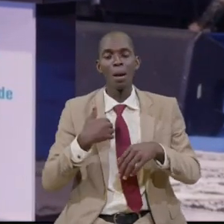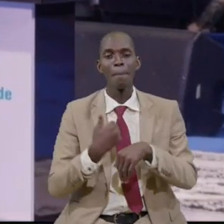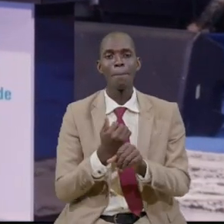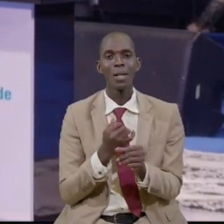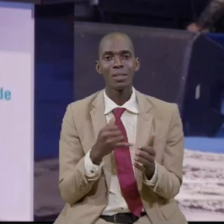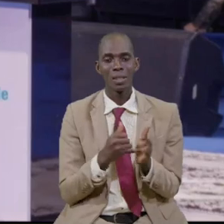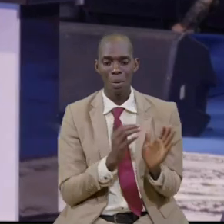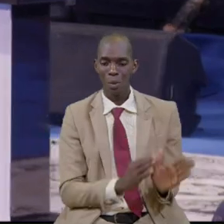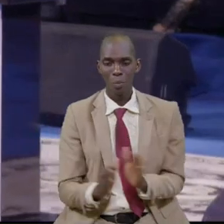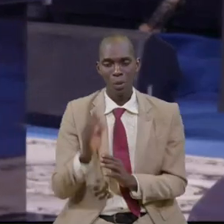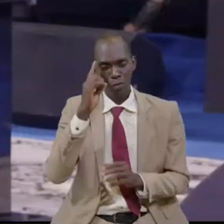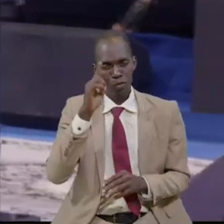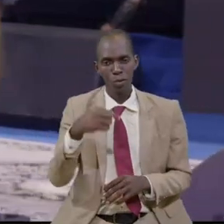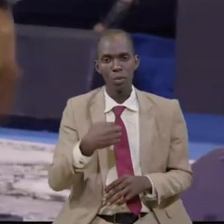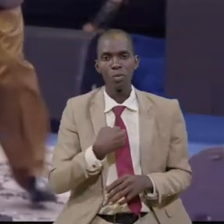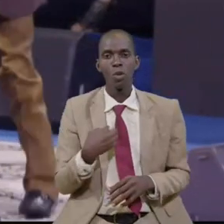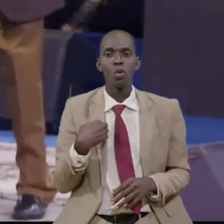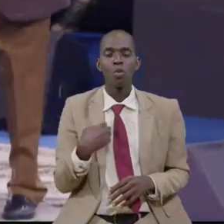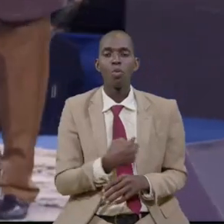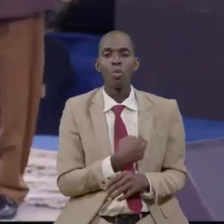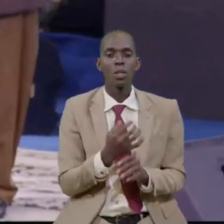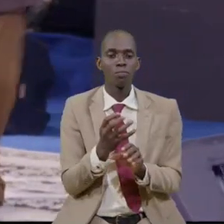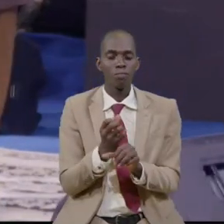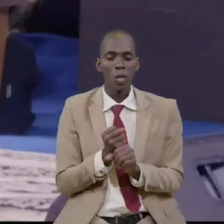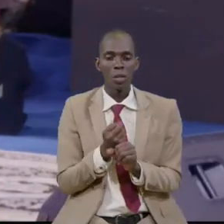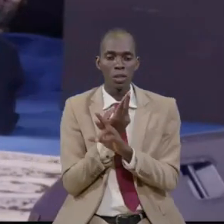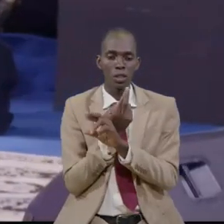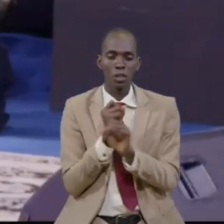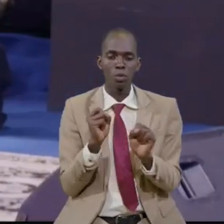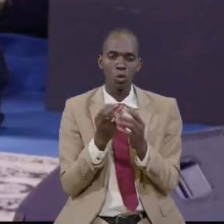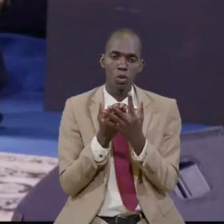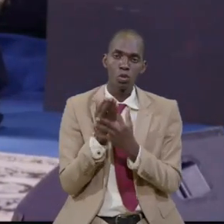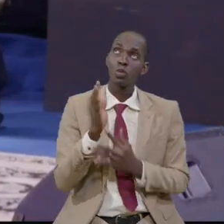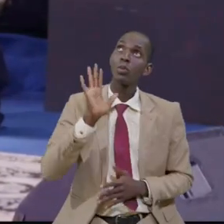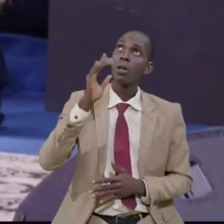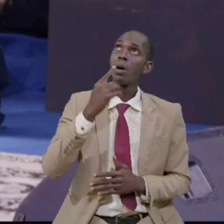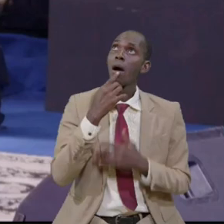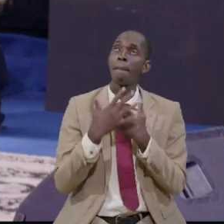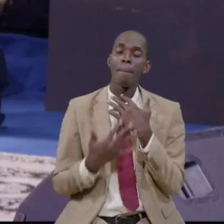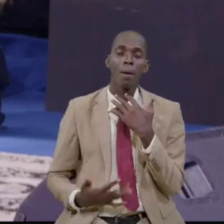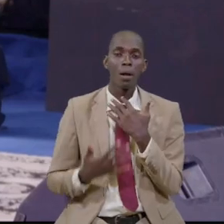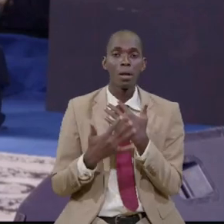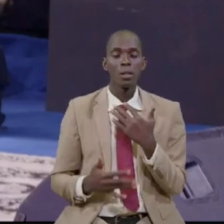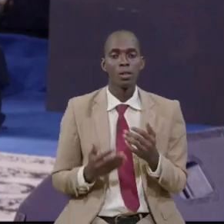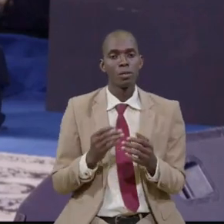nous avons la rédemption, par son sang, la rémission des péchés.